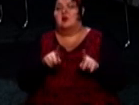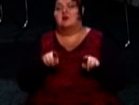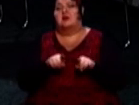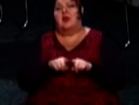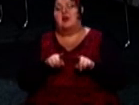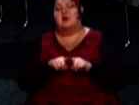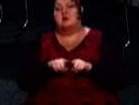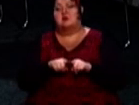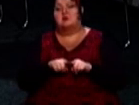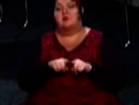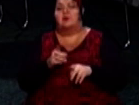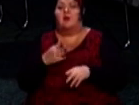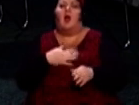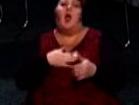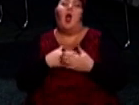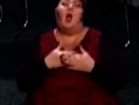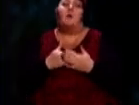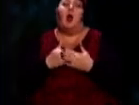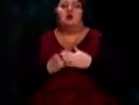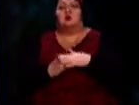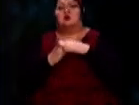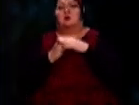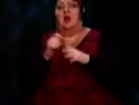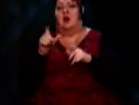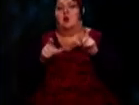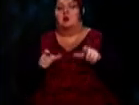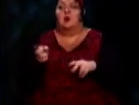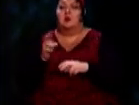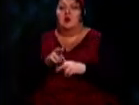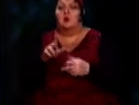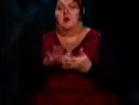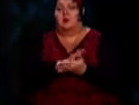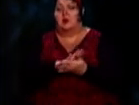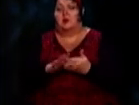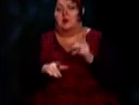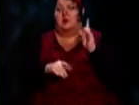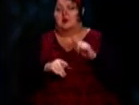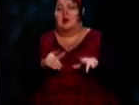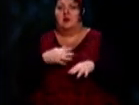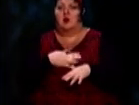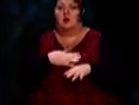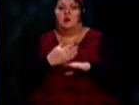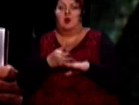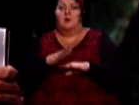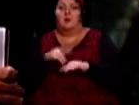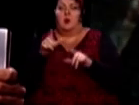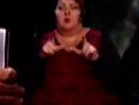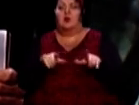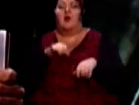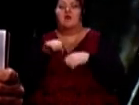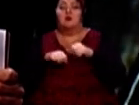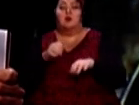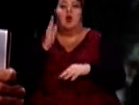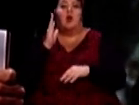таких... аматорських засадах, люди туди приходять, люди там прибирають. Ми знаємо всі, як люблять полтавці цей парк. Велодоріжка там буде,